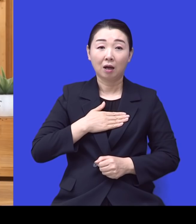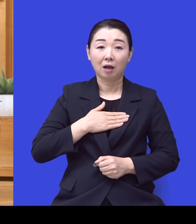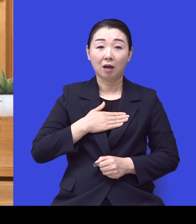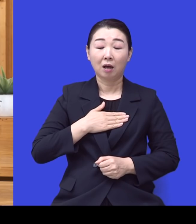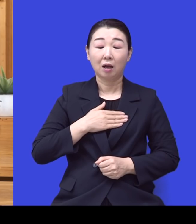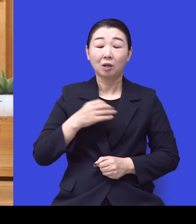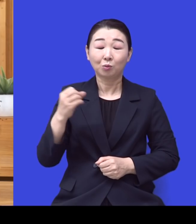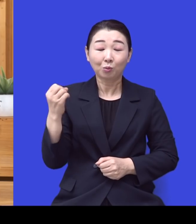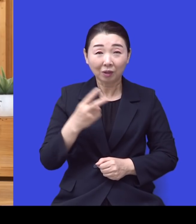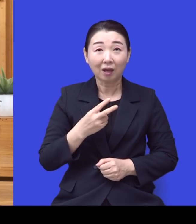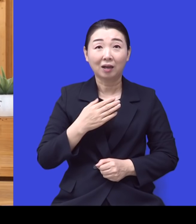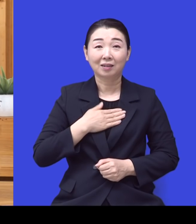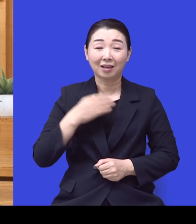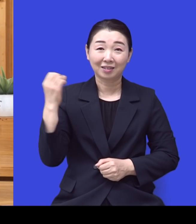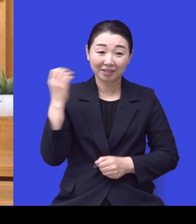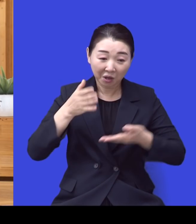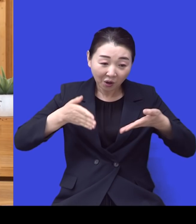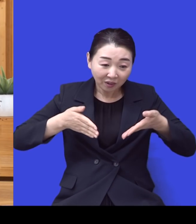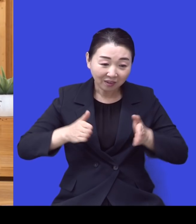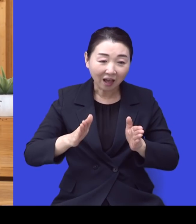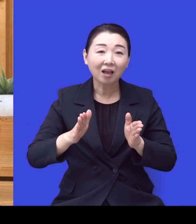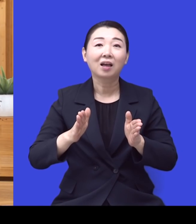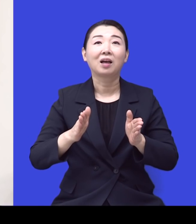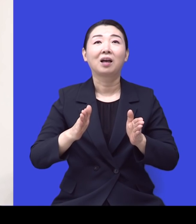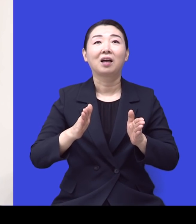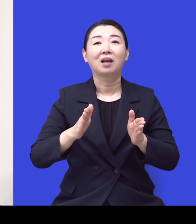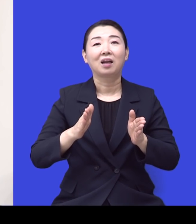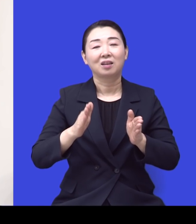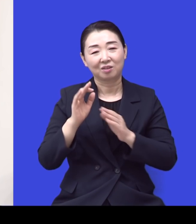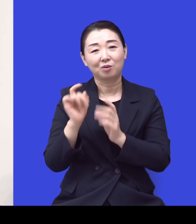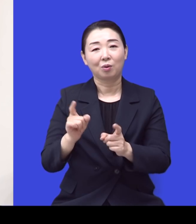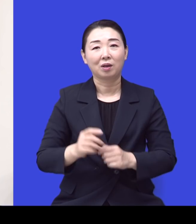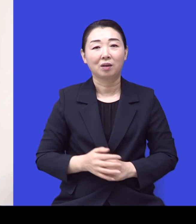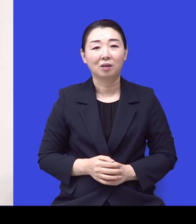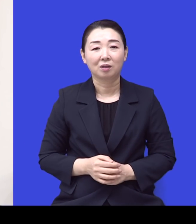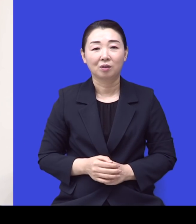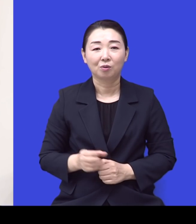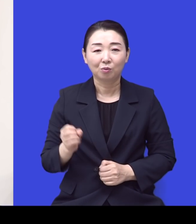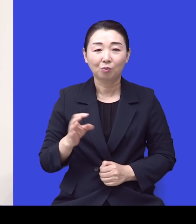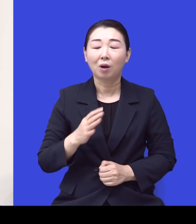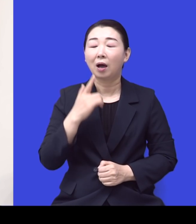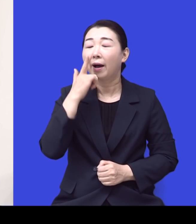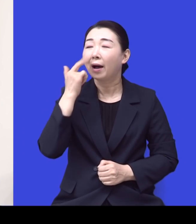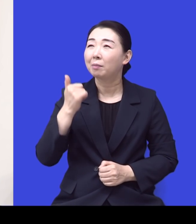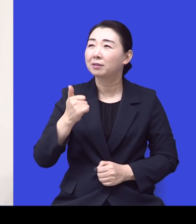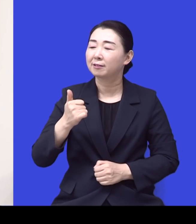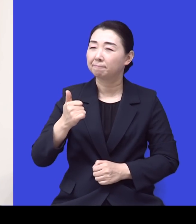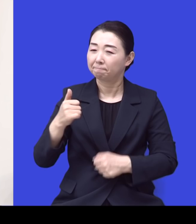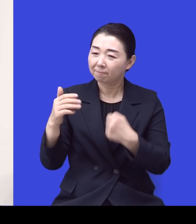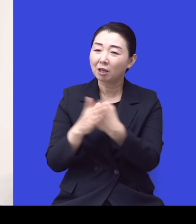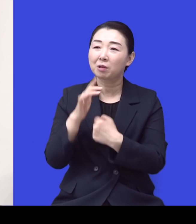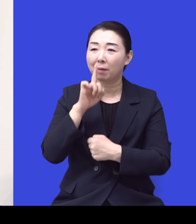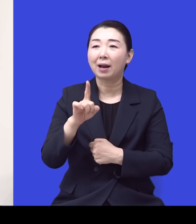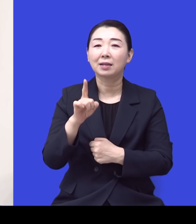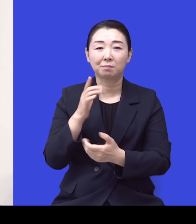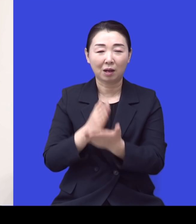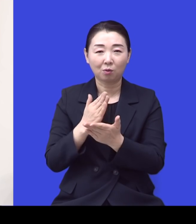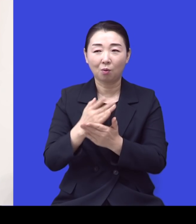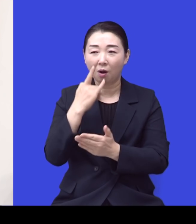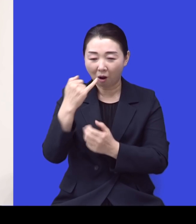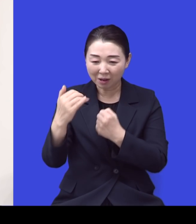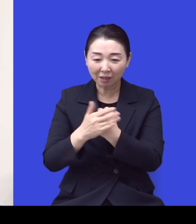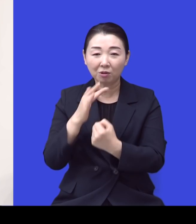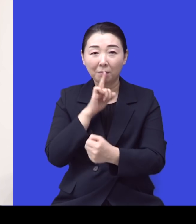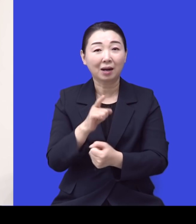하는 거듭나는 기회였고 그때 제 마음속에 아버지 탓하지 말고 예. 엄마 탓하지 말고 예.